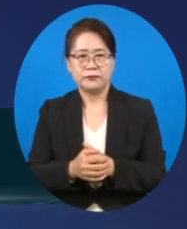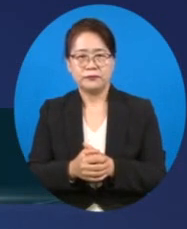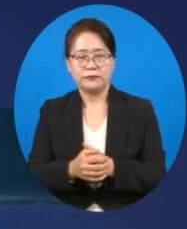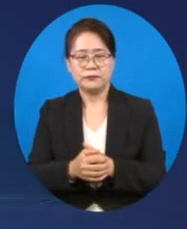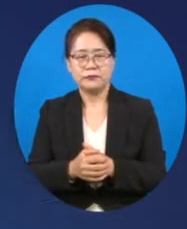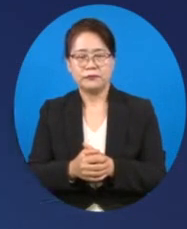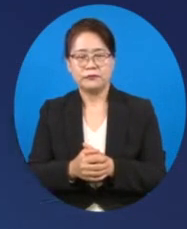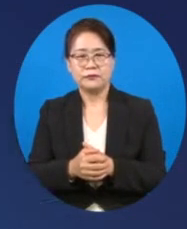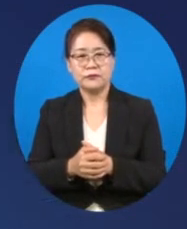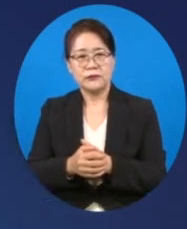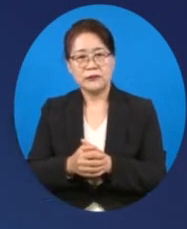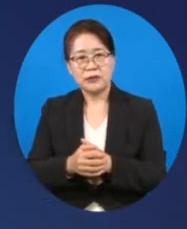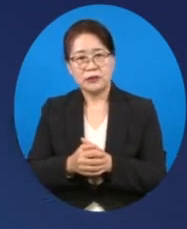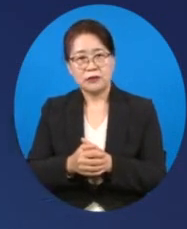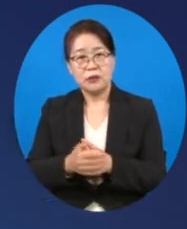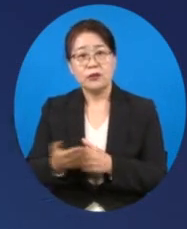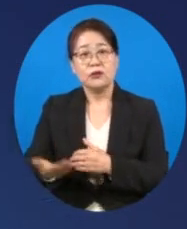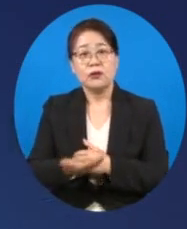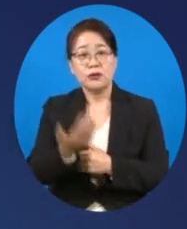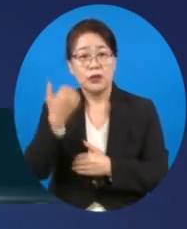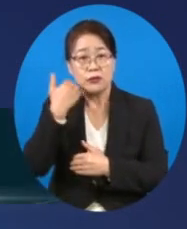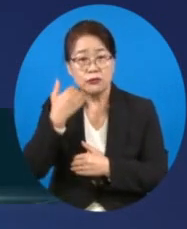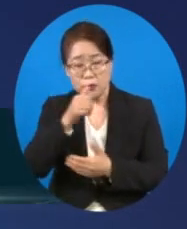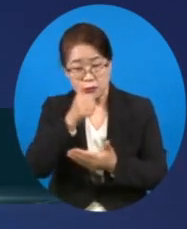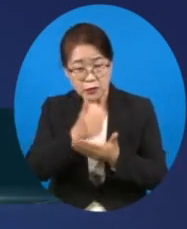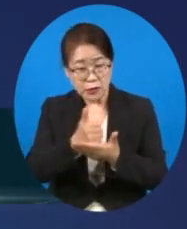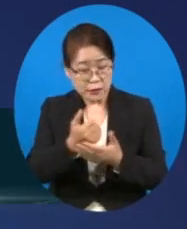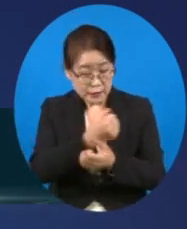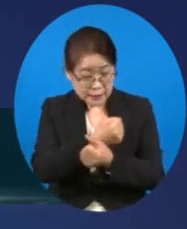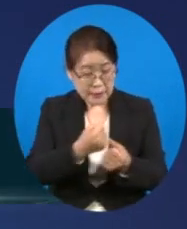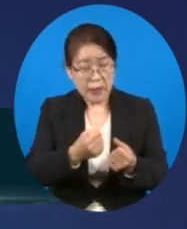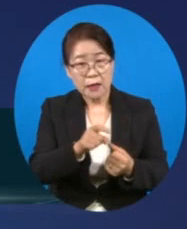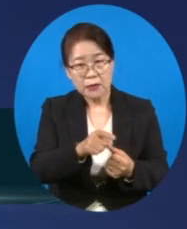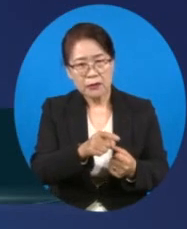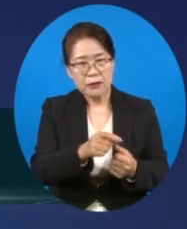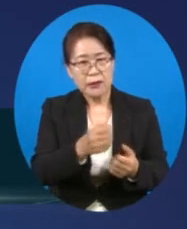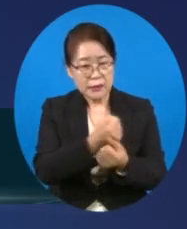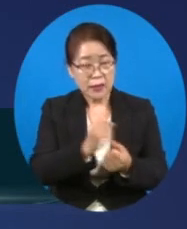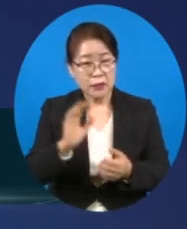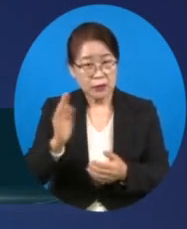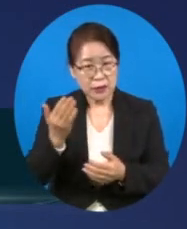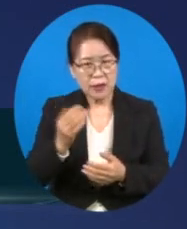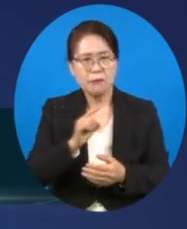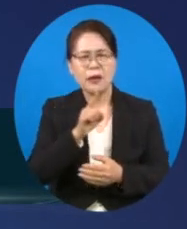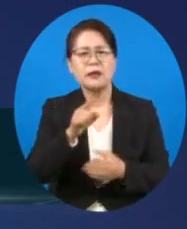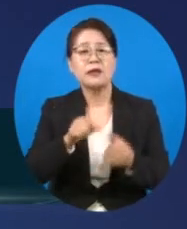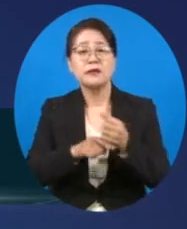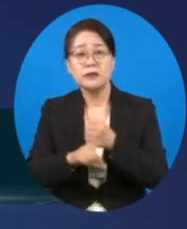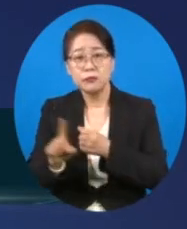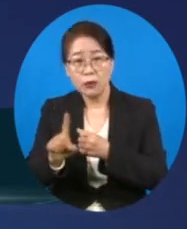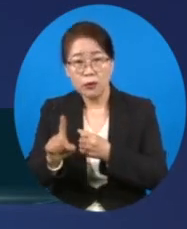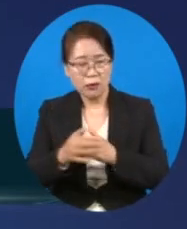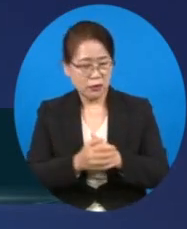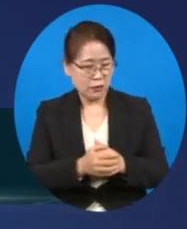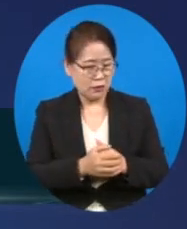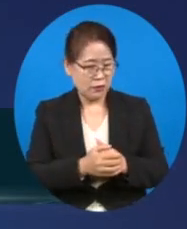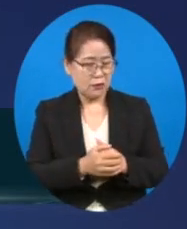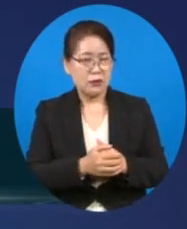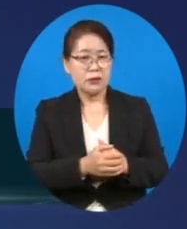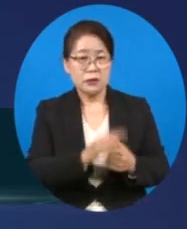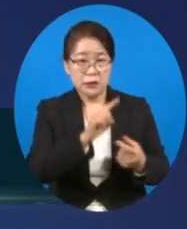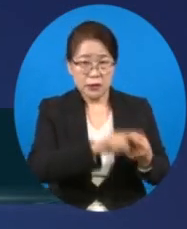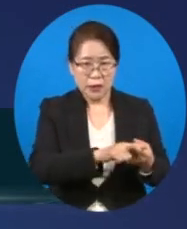그렇다면 너희가 누구의 제도인지 사하면 사하여 질 것이요 누구의 죄든지 그대로 두면